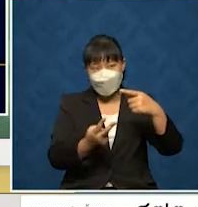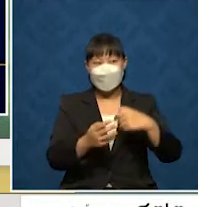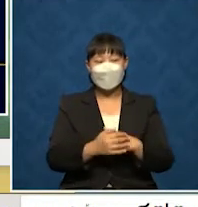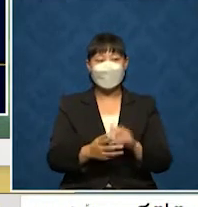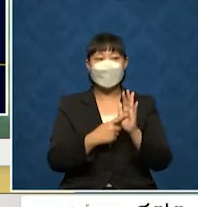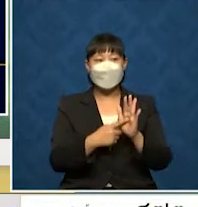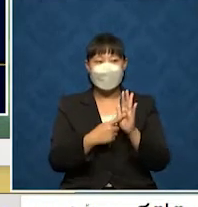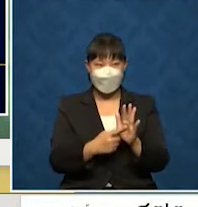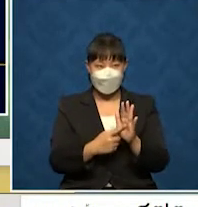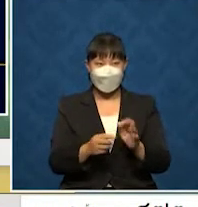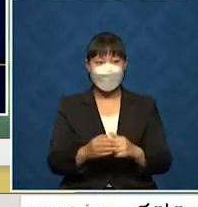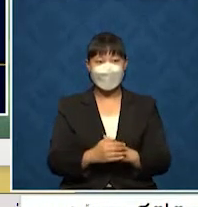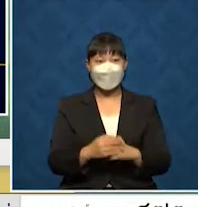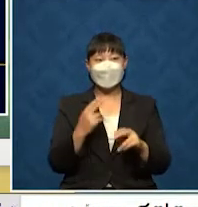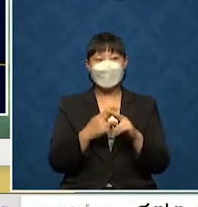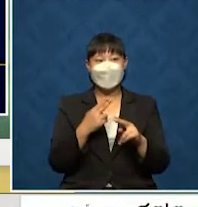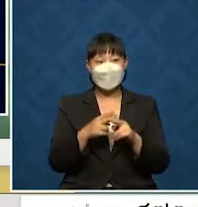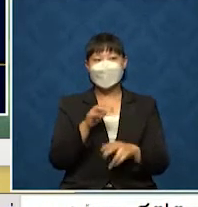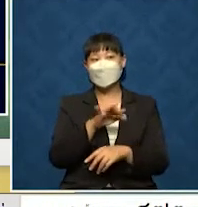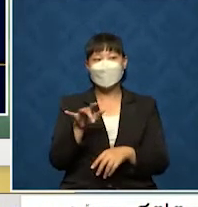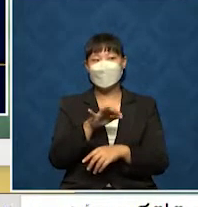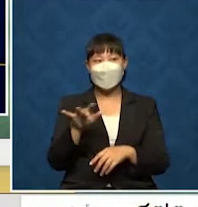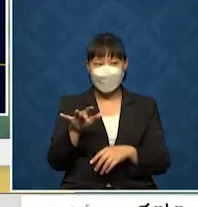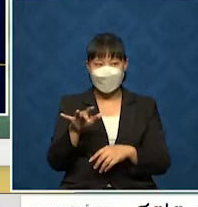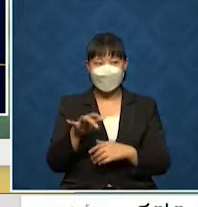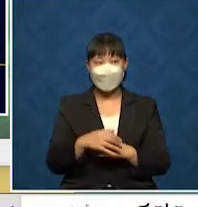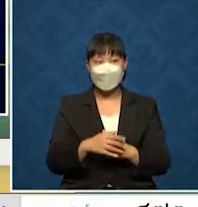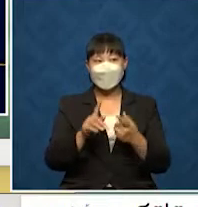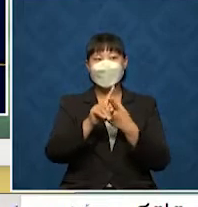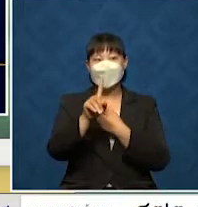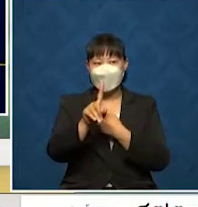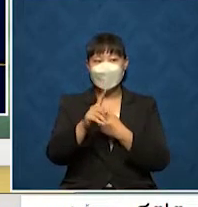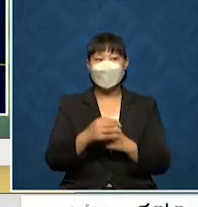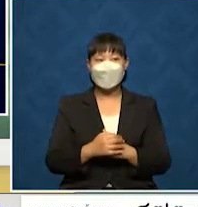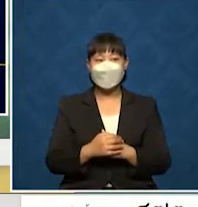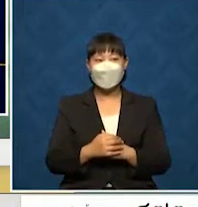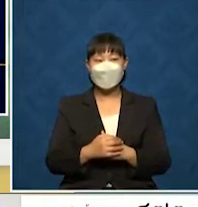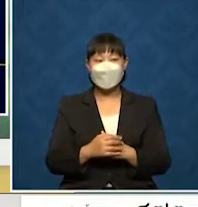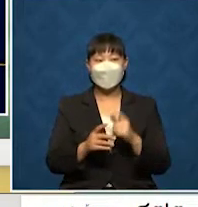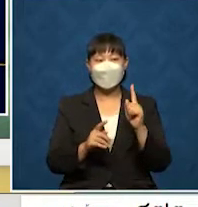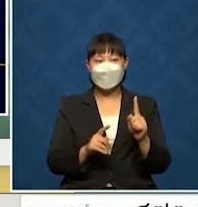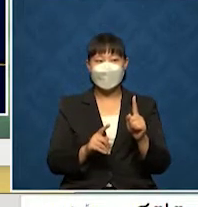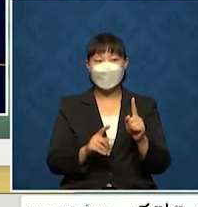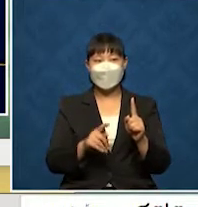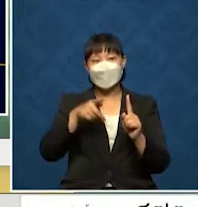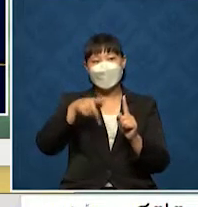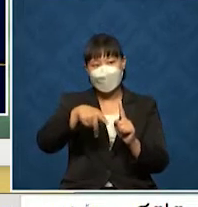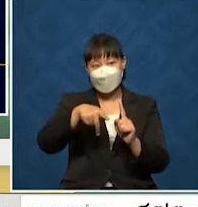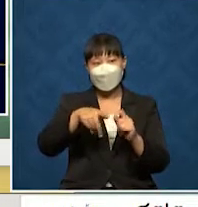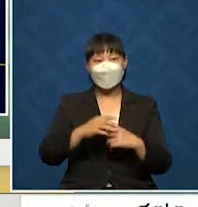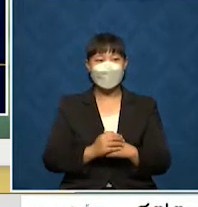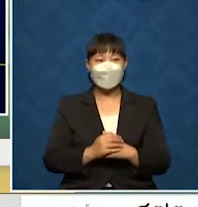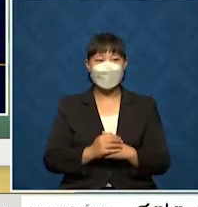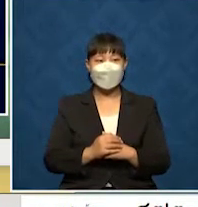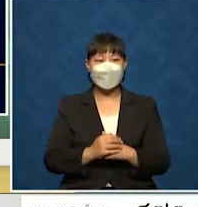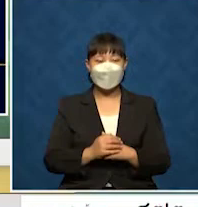นโปรไพโอนิกแอซิดวันเฟนิลวันโพรพาโน